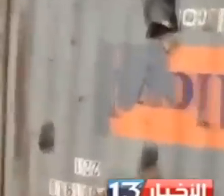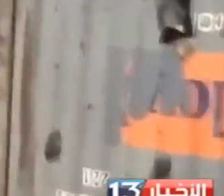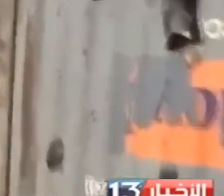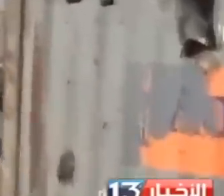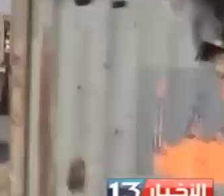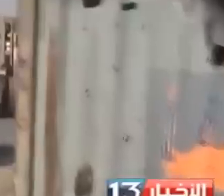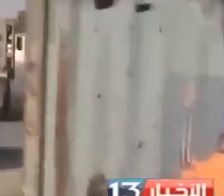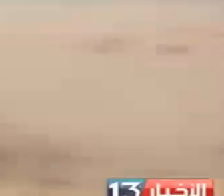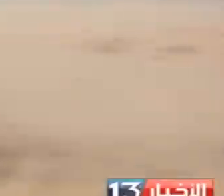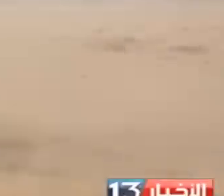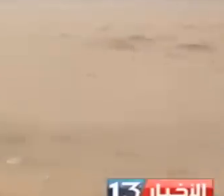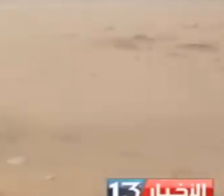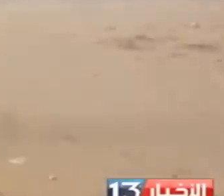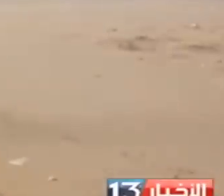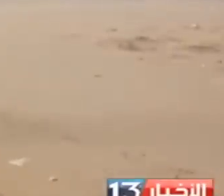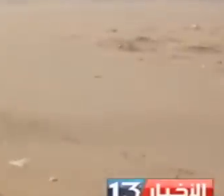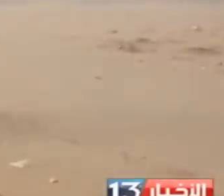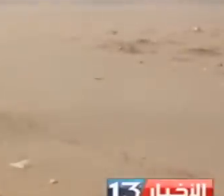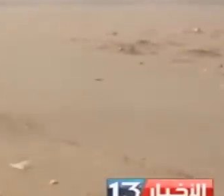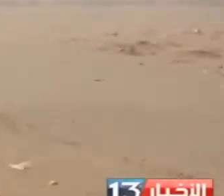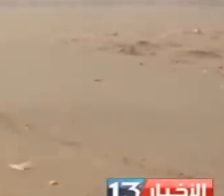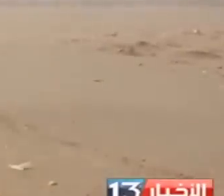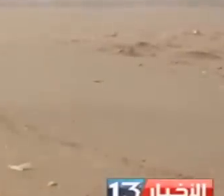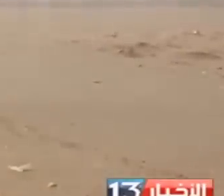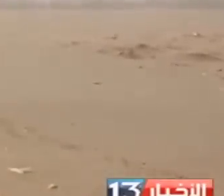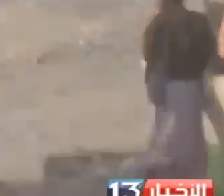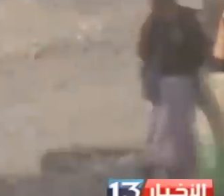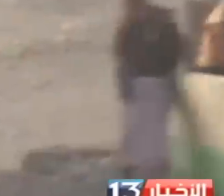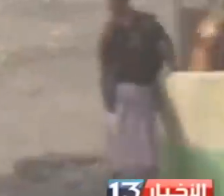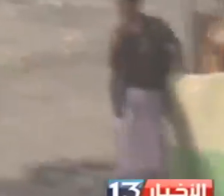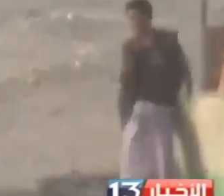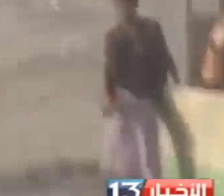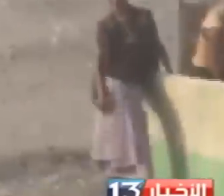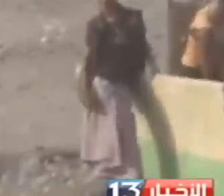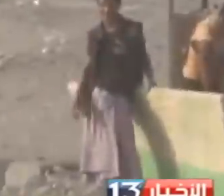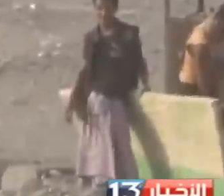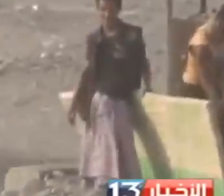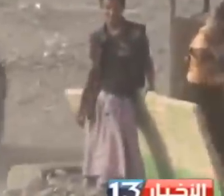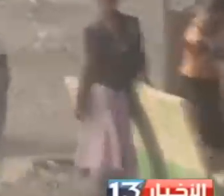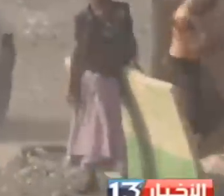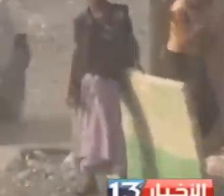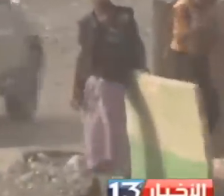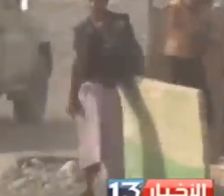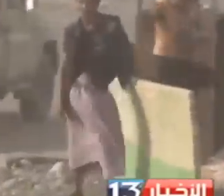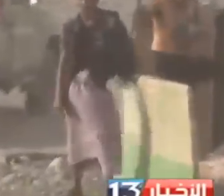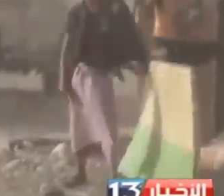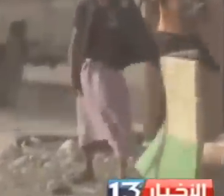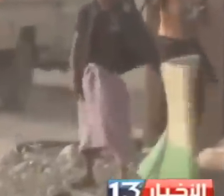في مجلس الامن الدولي على مقترح نشر مراقبين لوقف اطلاق النار فيها